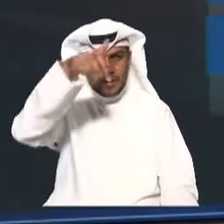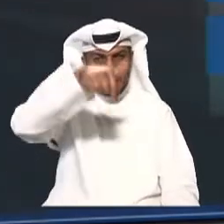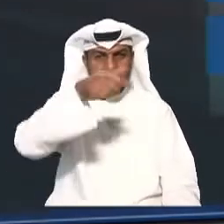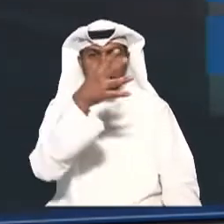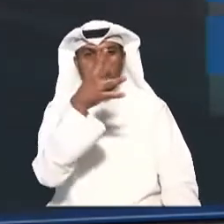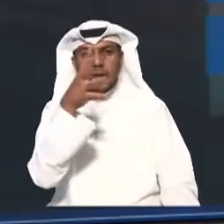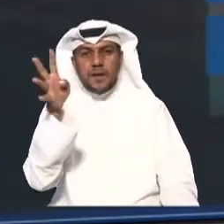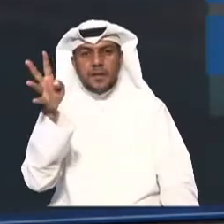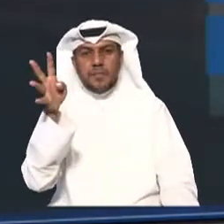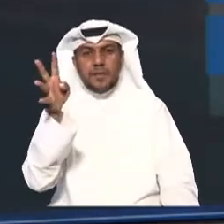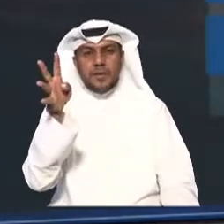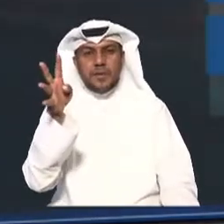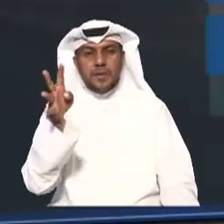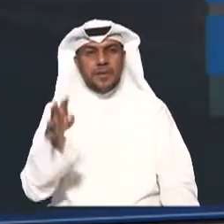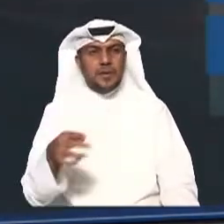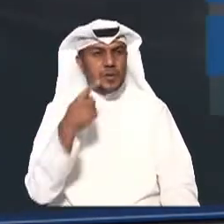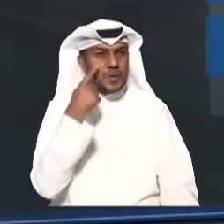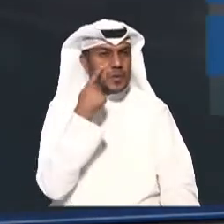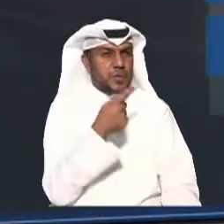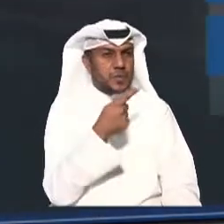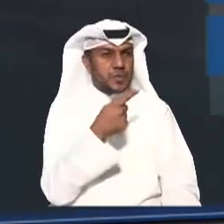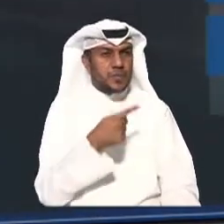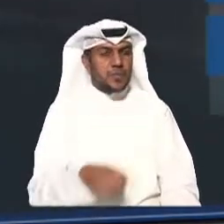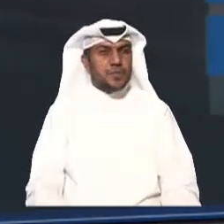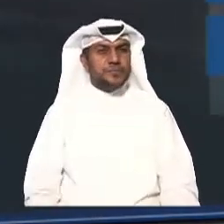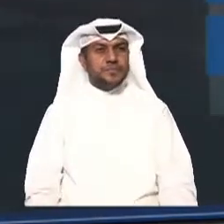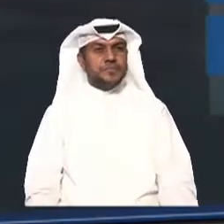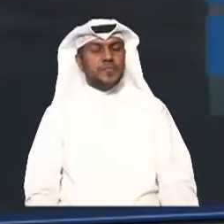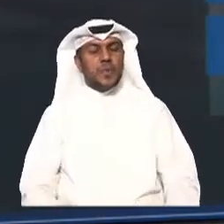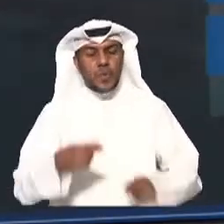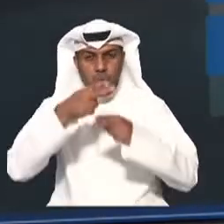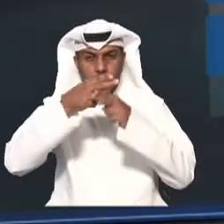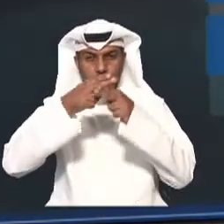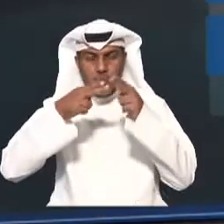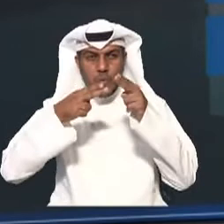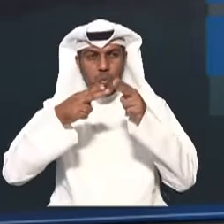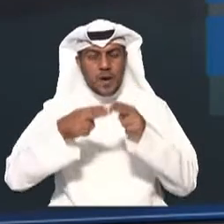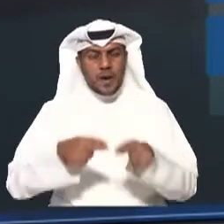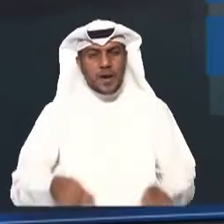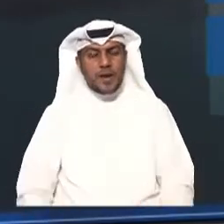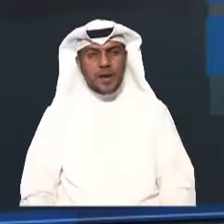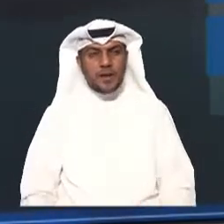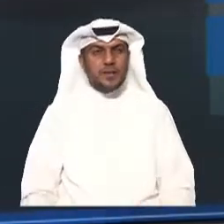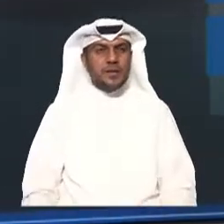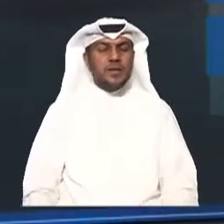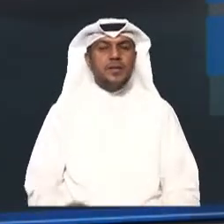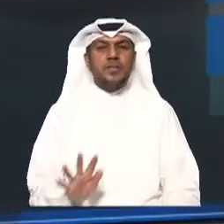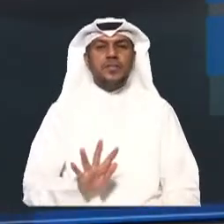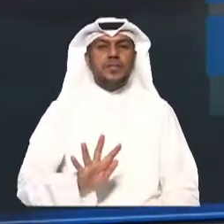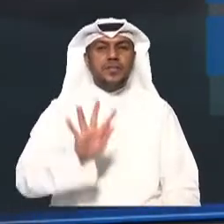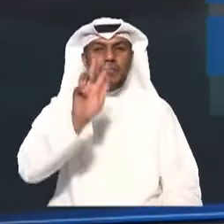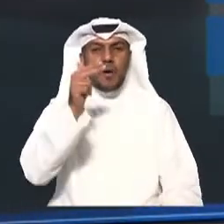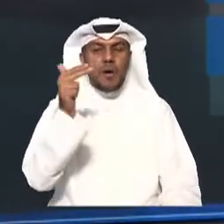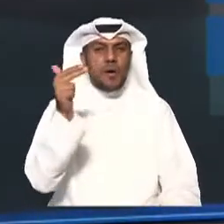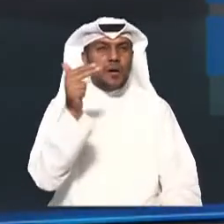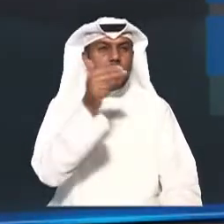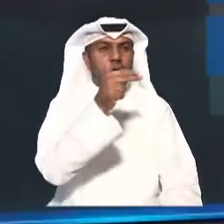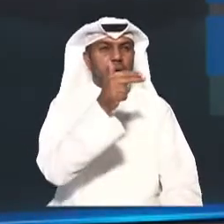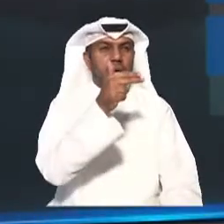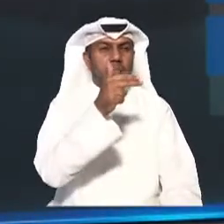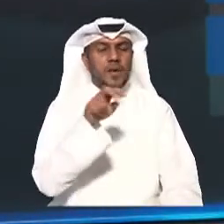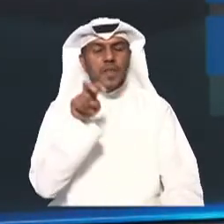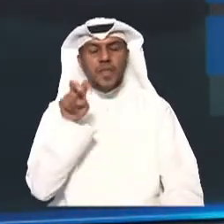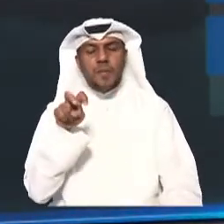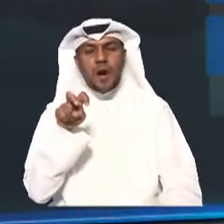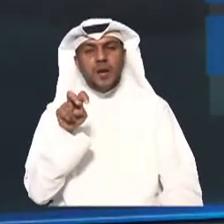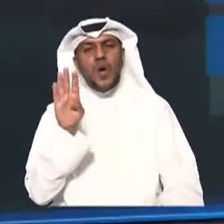درجة مئوية. تعرف على تفاصيل أكثر الطقس الحالي في مدينة الكويت. أجواء صافية والرياح شمالية غربية سرعتها 8 كيلومتر في الساعة.